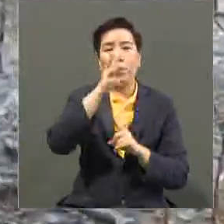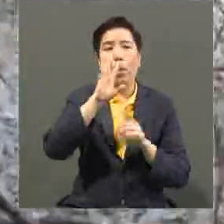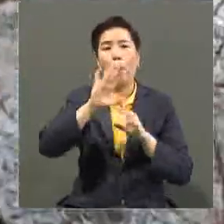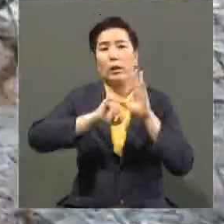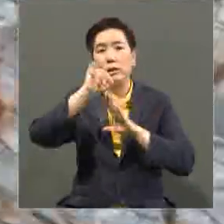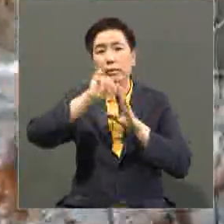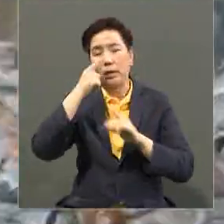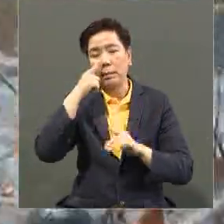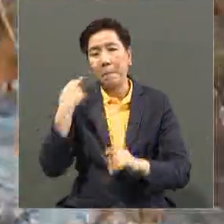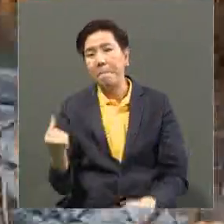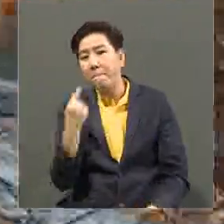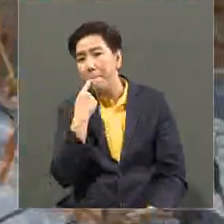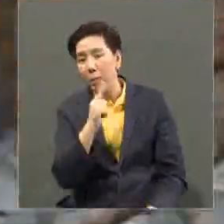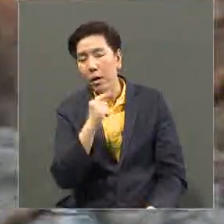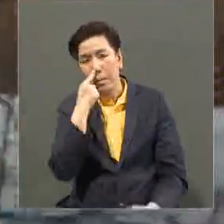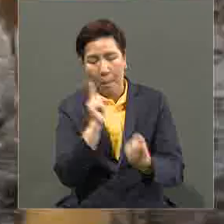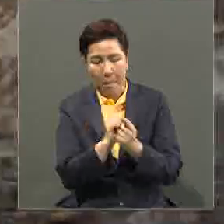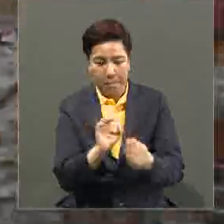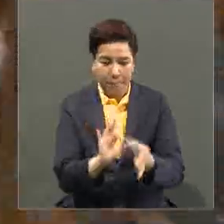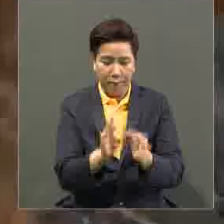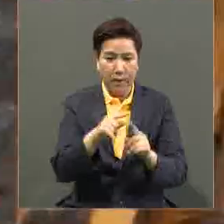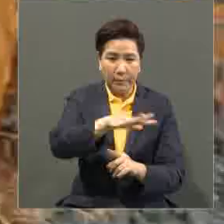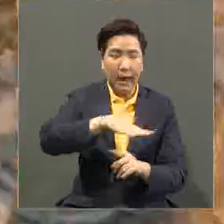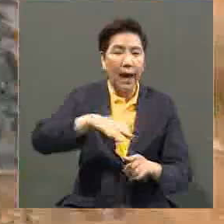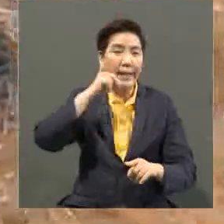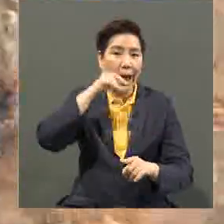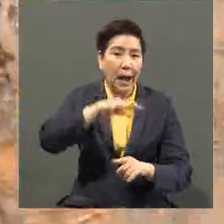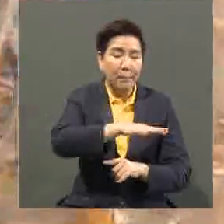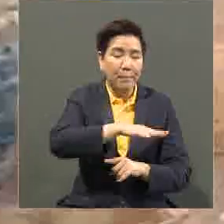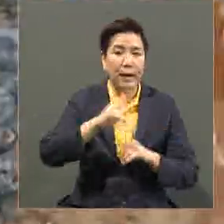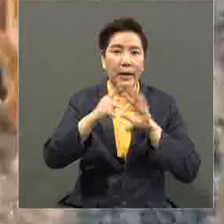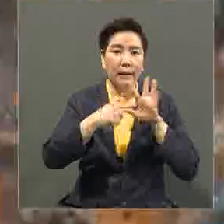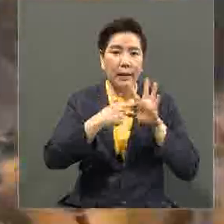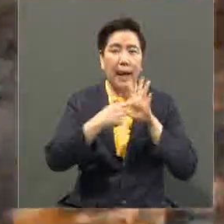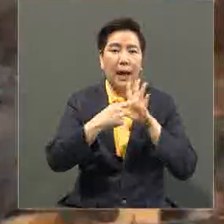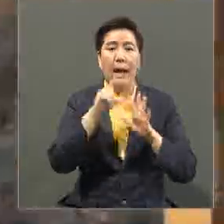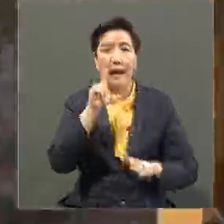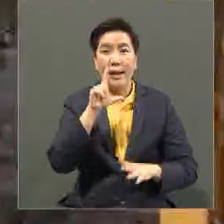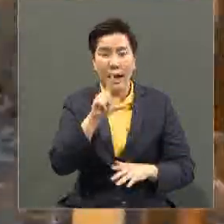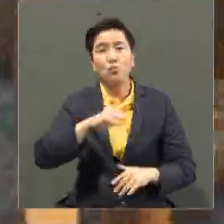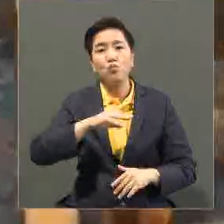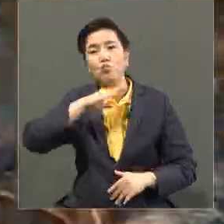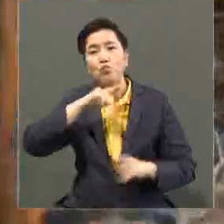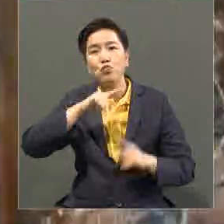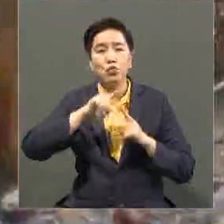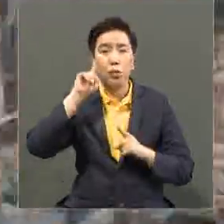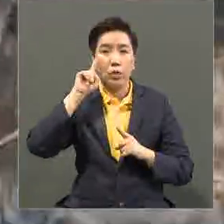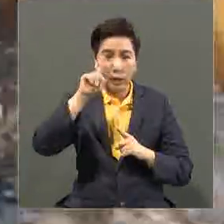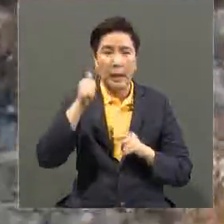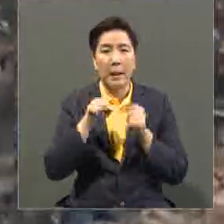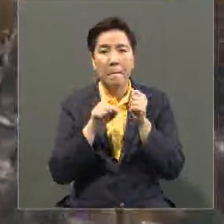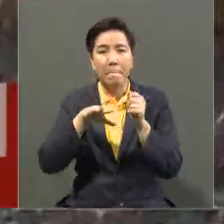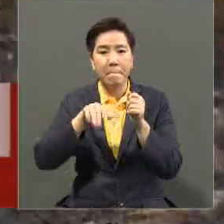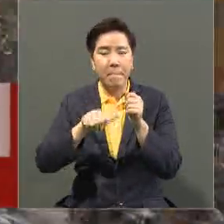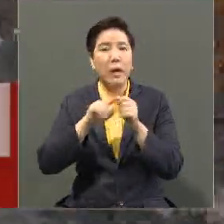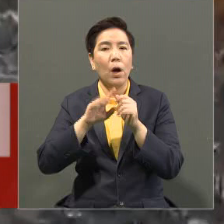เขาได้รับแจ้งมาว่าพบไฟป่าบนอ่างเก็บน้ำกาแลที่บ้านเชิงดอยหมู่ 1ตำบลสุเทพอำเภอเมืองเชียงใหม่นะฮะ